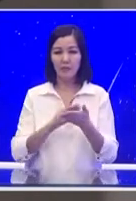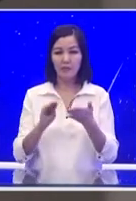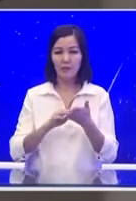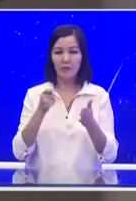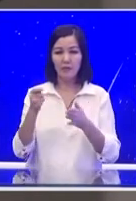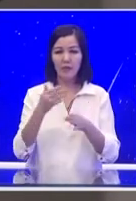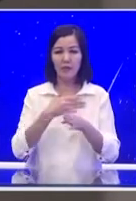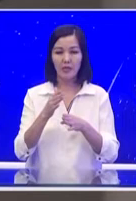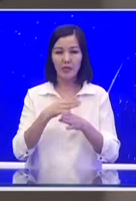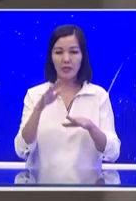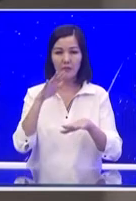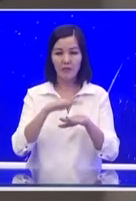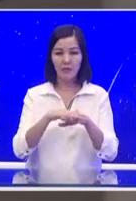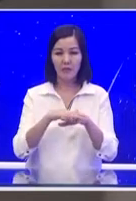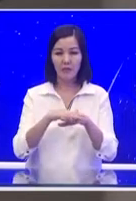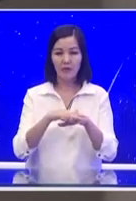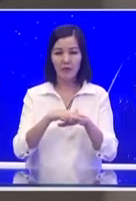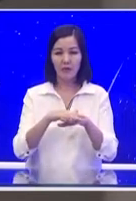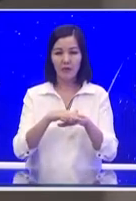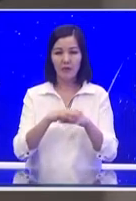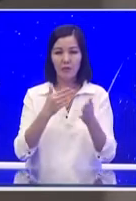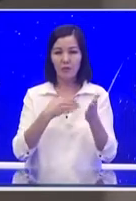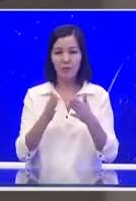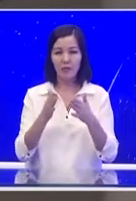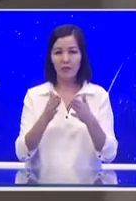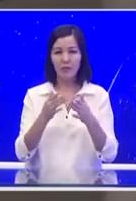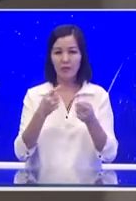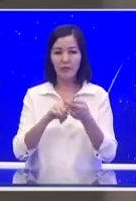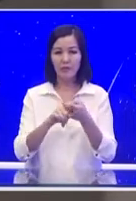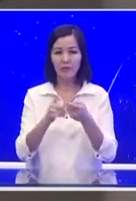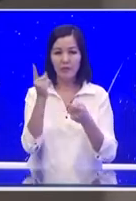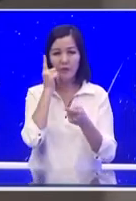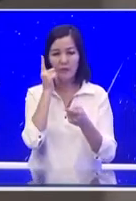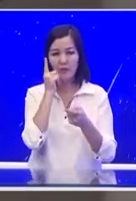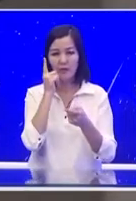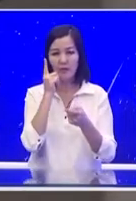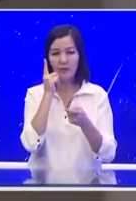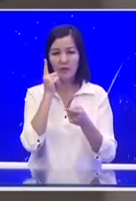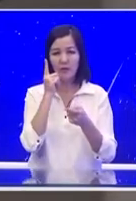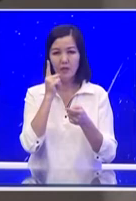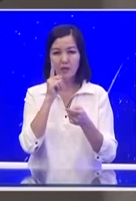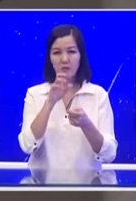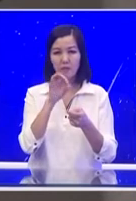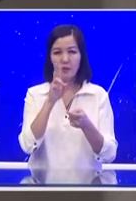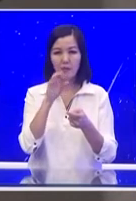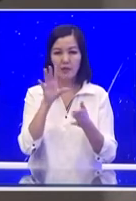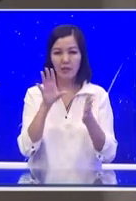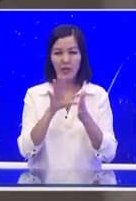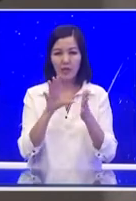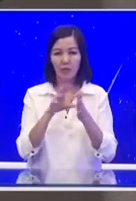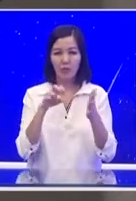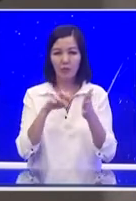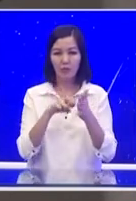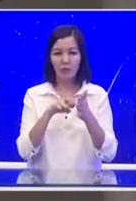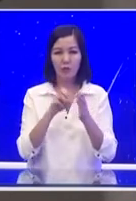кредитную организацию, в том числе через удаленные каналы связи, да, это мобильное приложение, может быть, мобильный банкинг, может быть, электронная почта и так